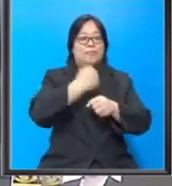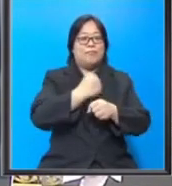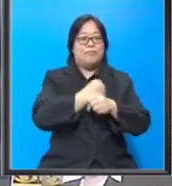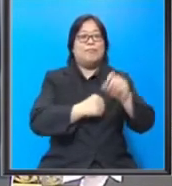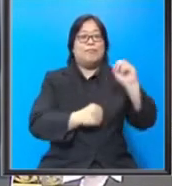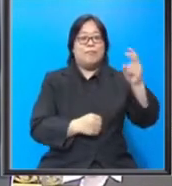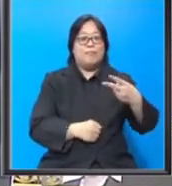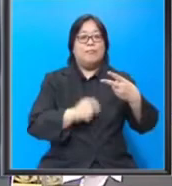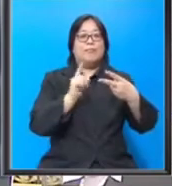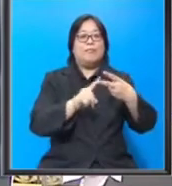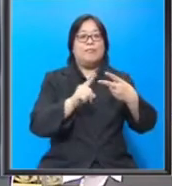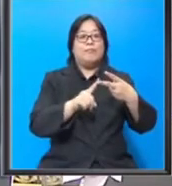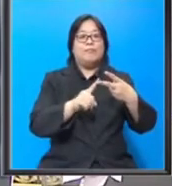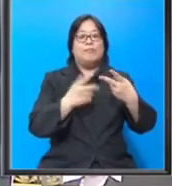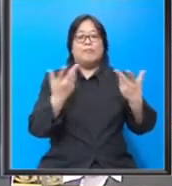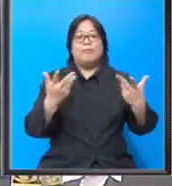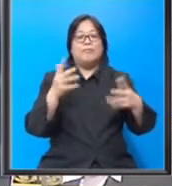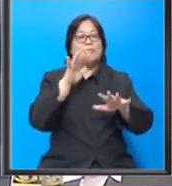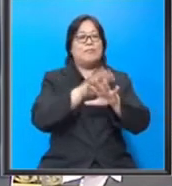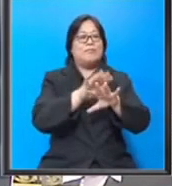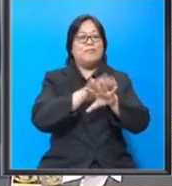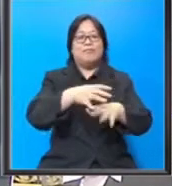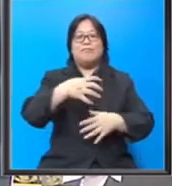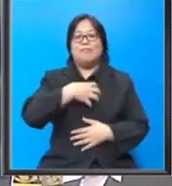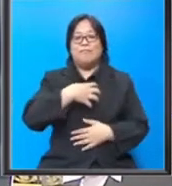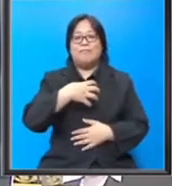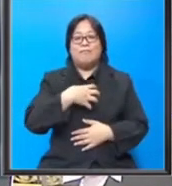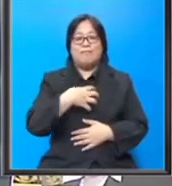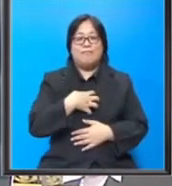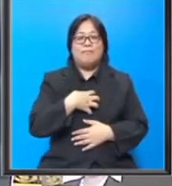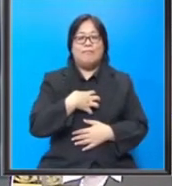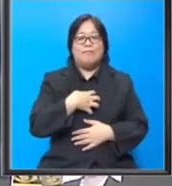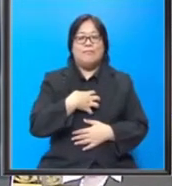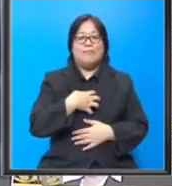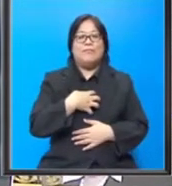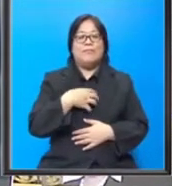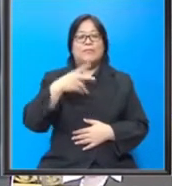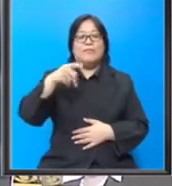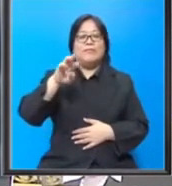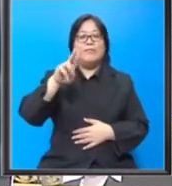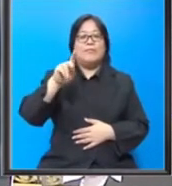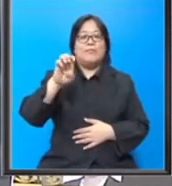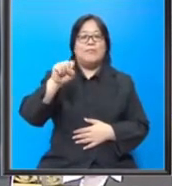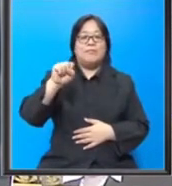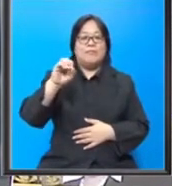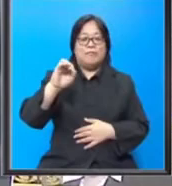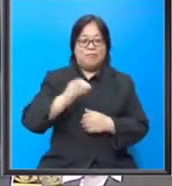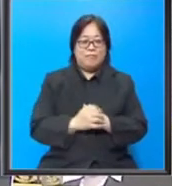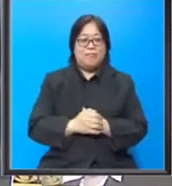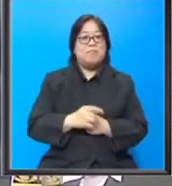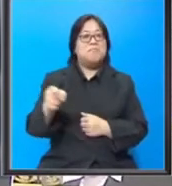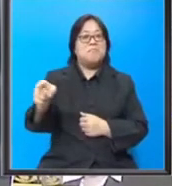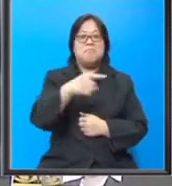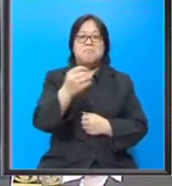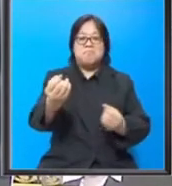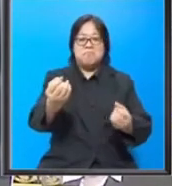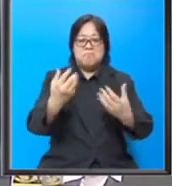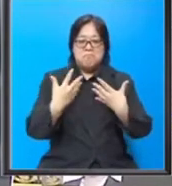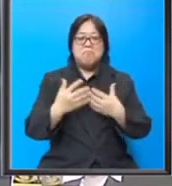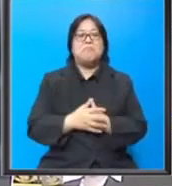kedua adalah mengenai ratusan aduan yang diterima oleh facial juga dimana saya difahamkan